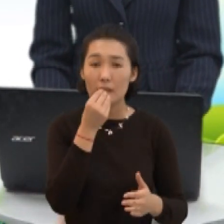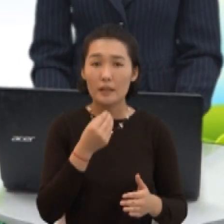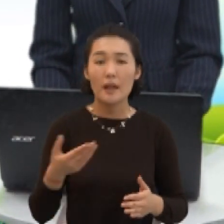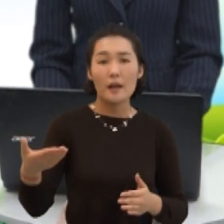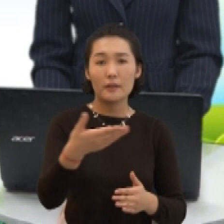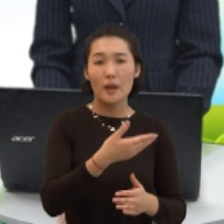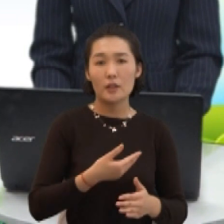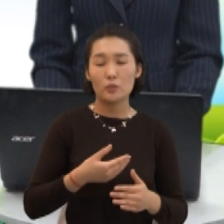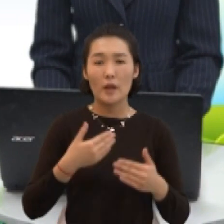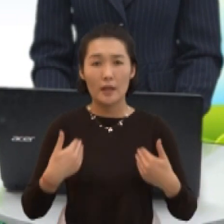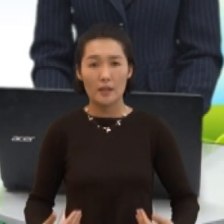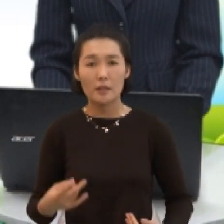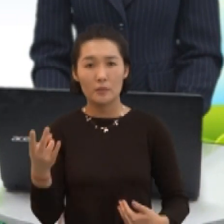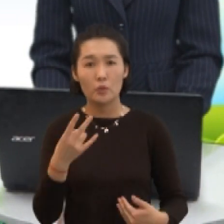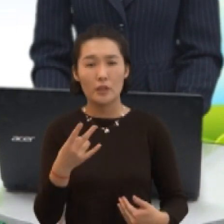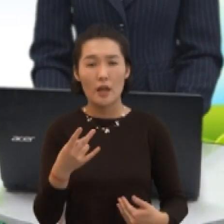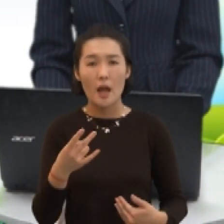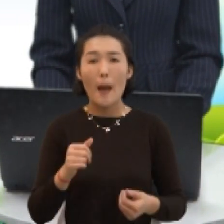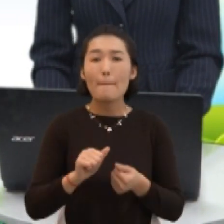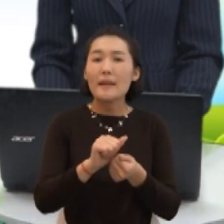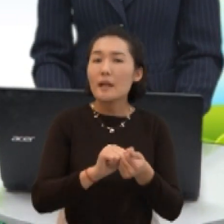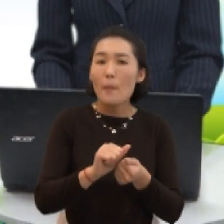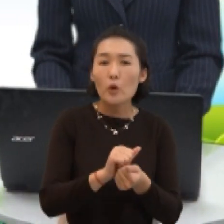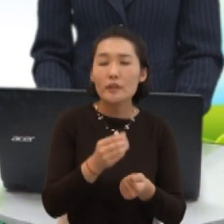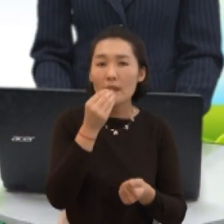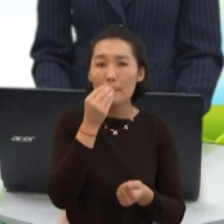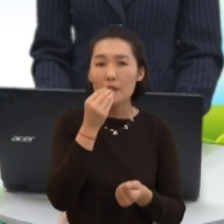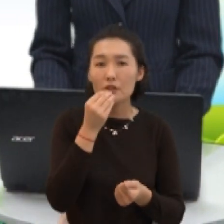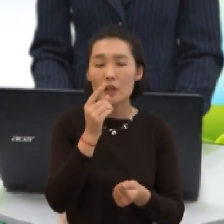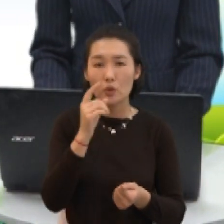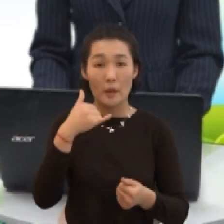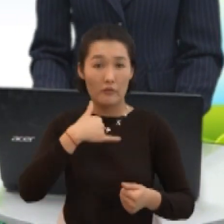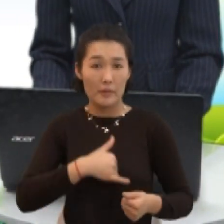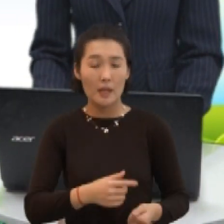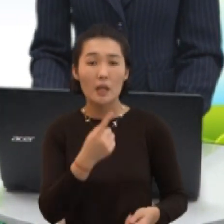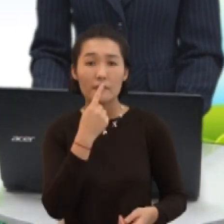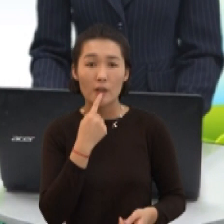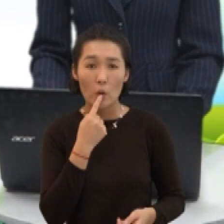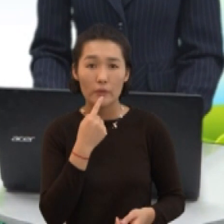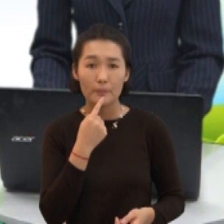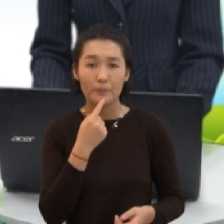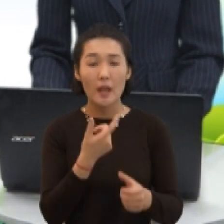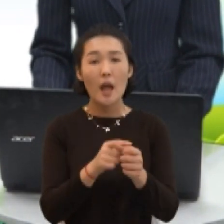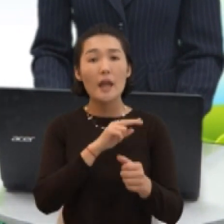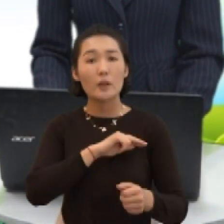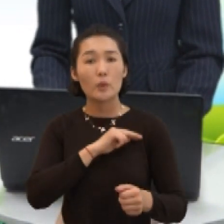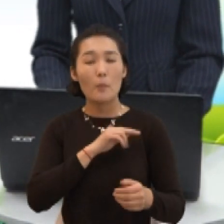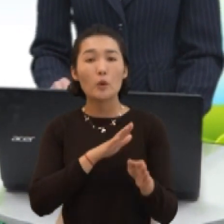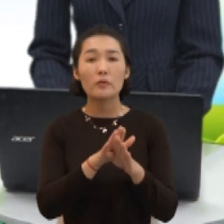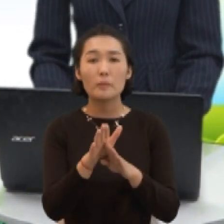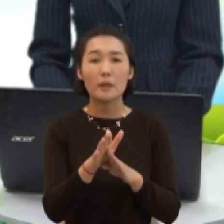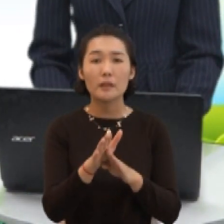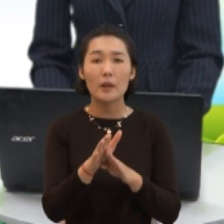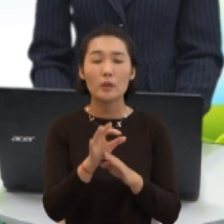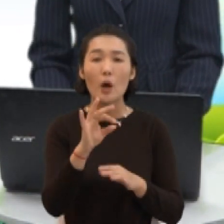нужна по-особому переработанная пища, чтобы она впиталась в кровь. Эту работу выполняют органы